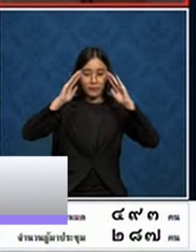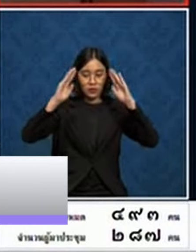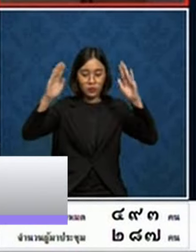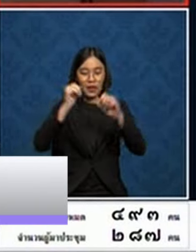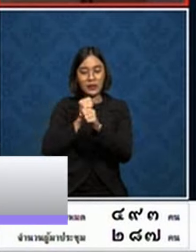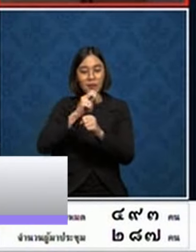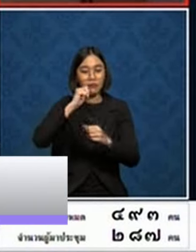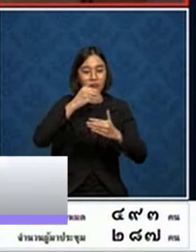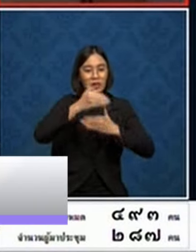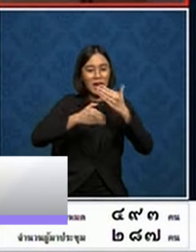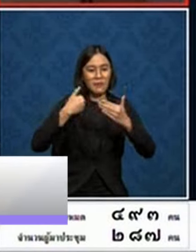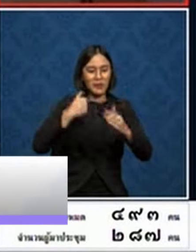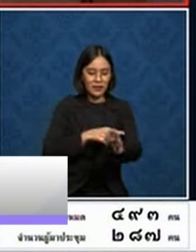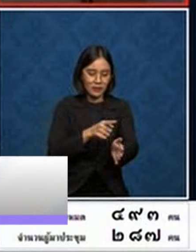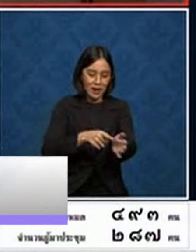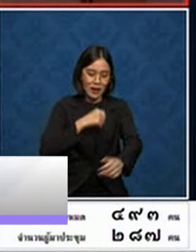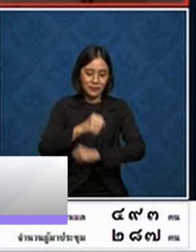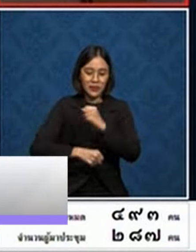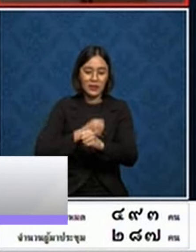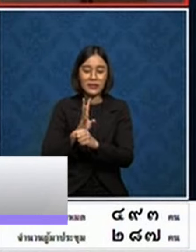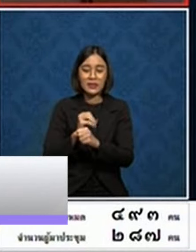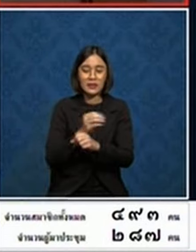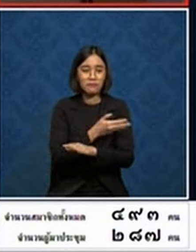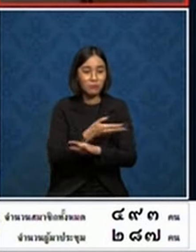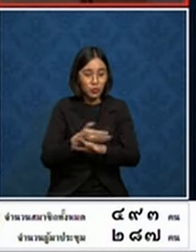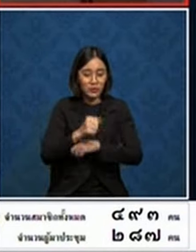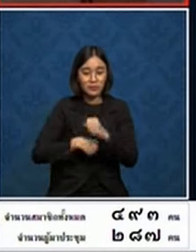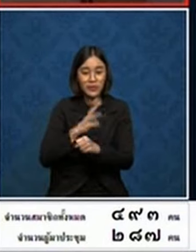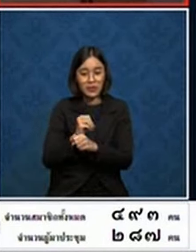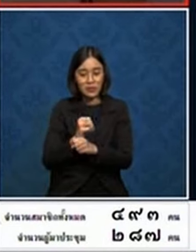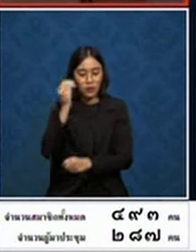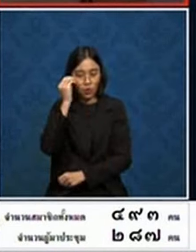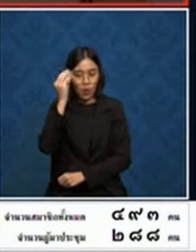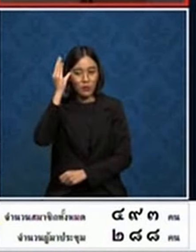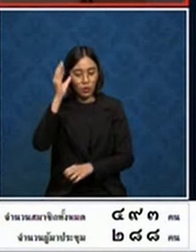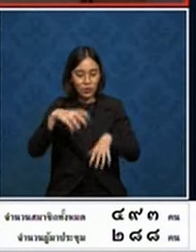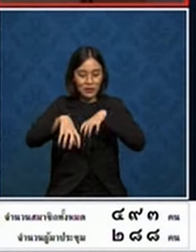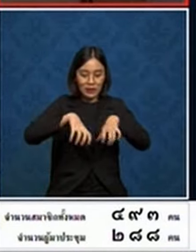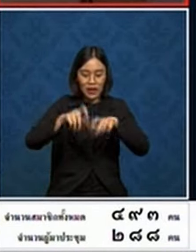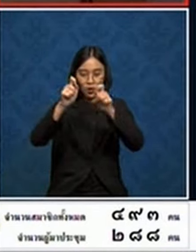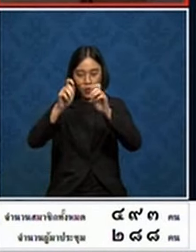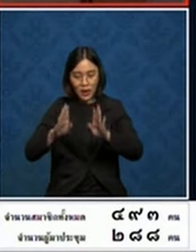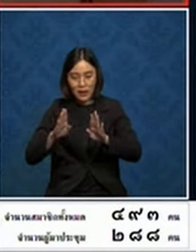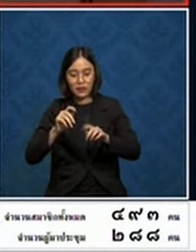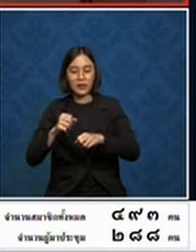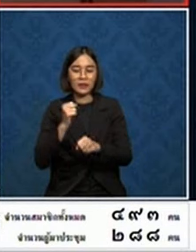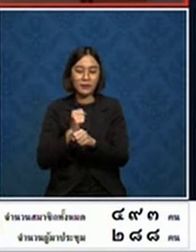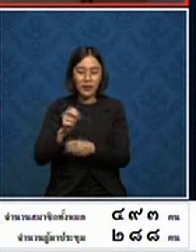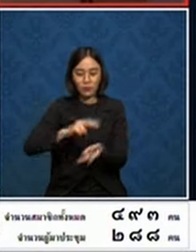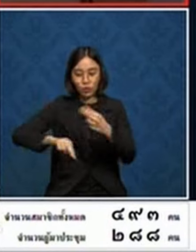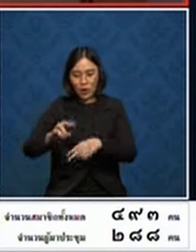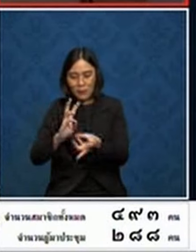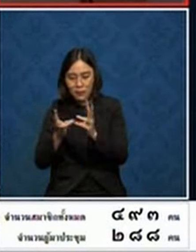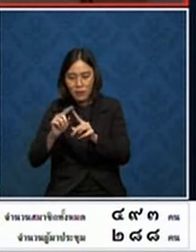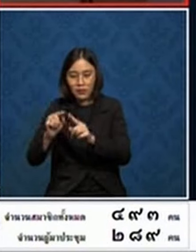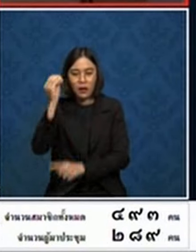เขื่อนไม่ต่ำกว่า40ปีแล้วนะครับความรู้ในการบริหารจัดการเขื่อนการออกแบบรวมทั้งการจัดการตะกอนมันเป็น